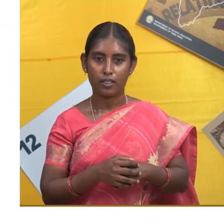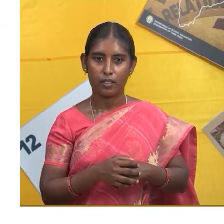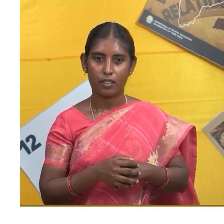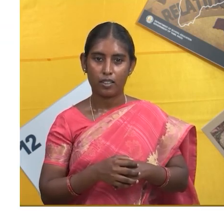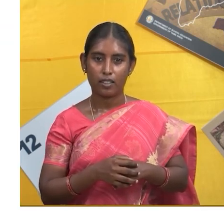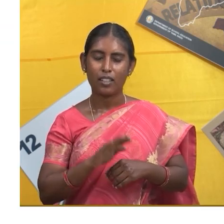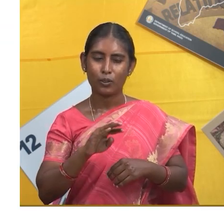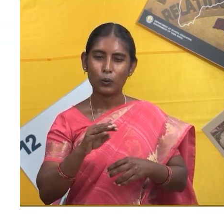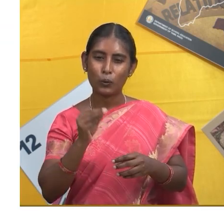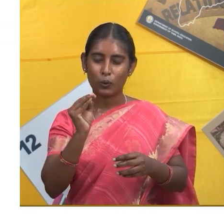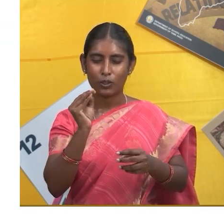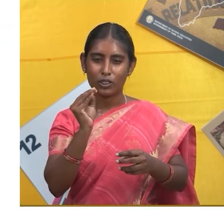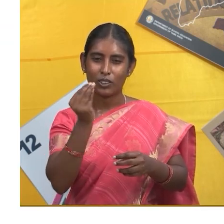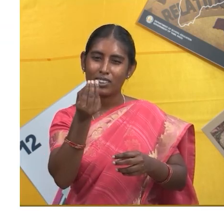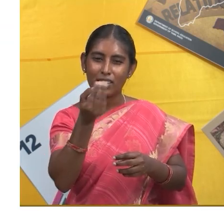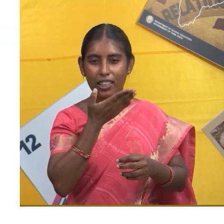6. 6. 6.